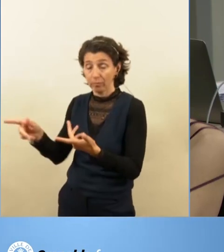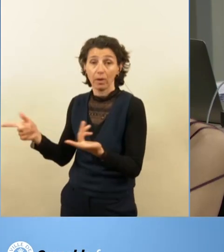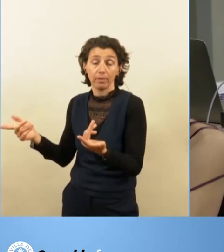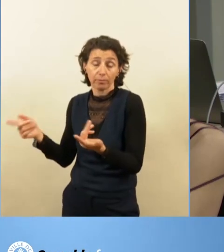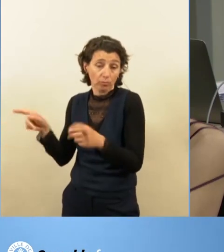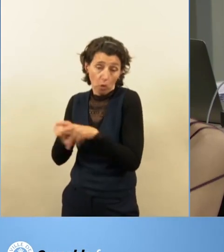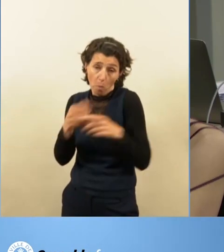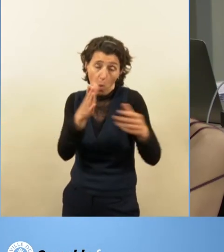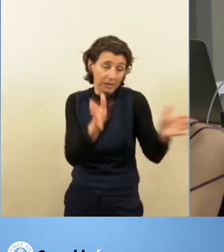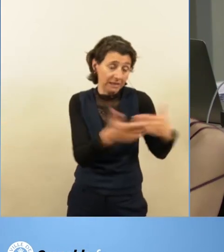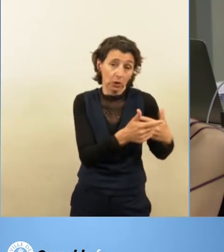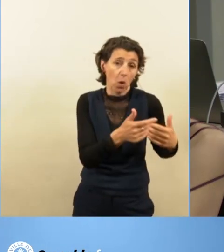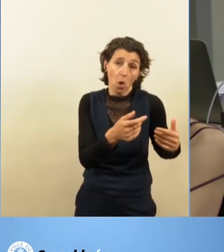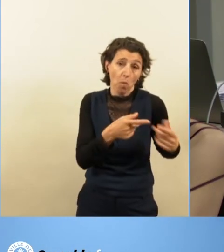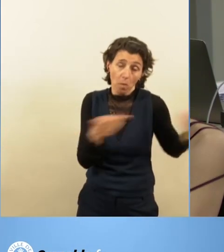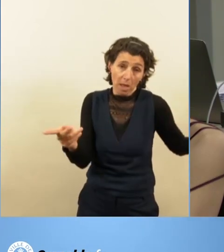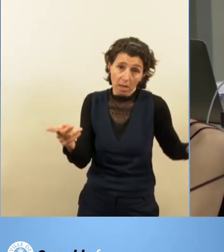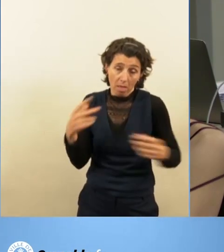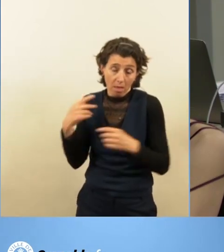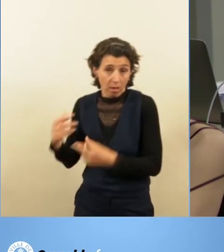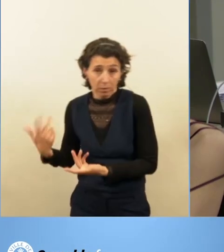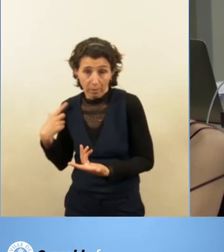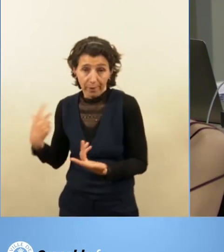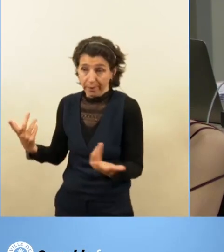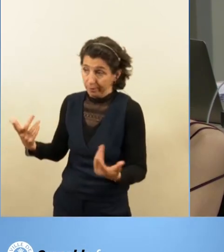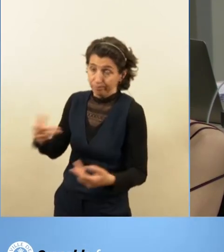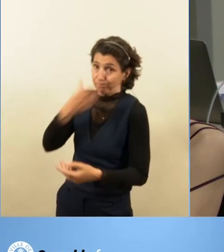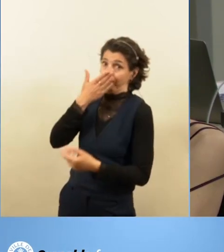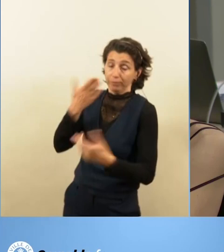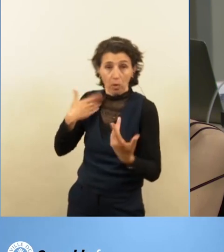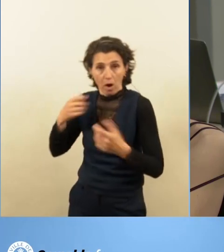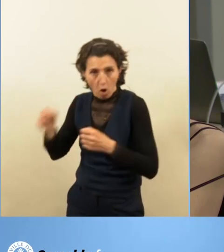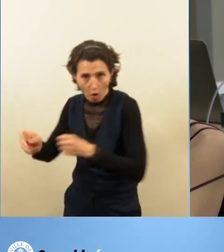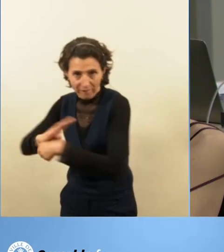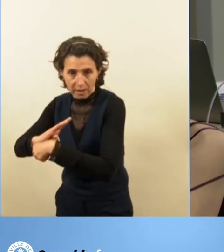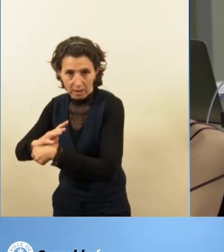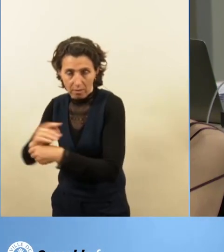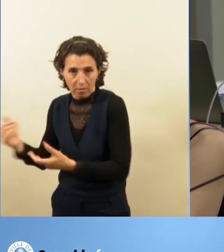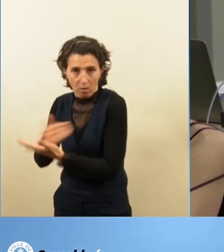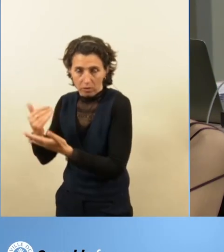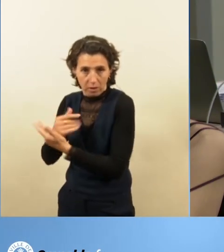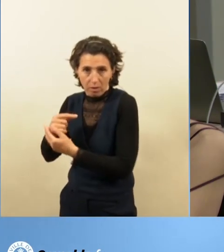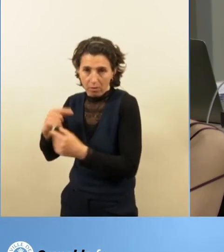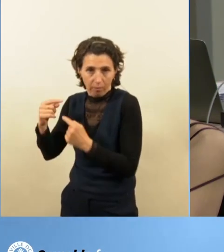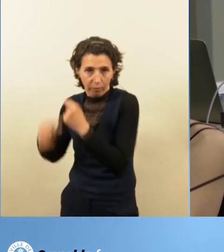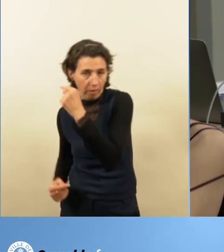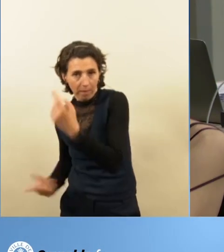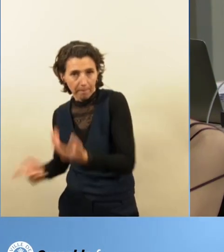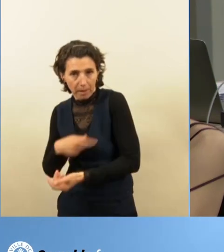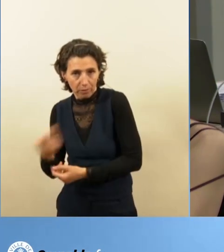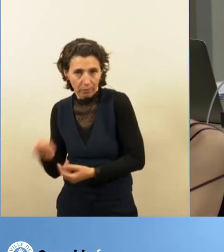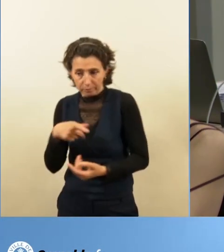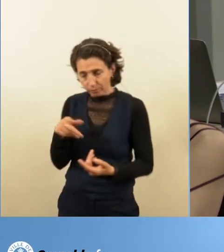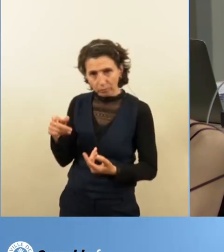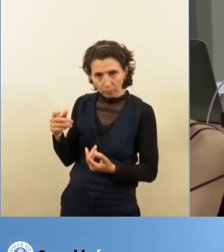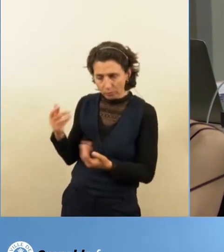publics le covid avec les enjeux de perte de recettes vous ne pouvez pas négliger cela et donc il est